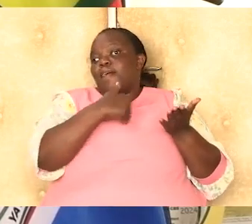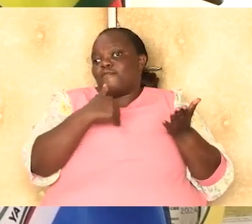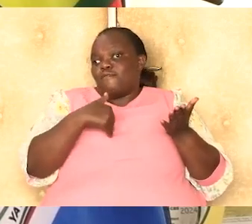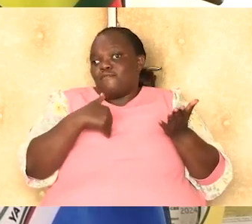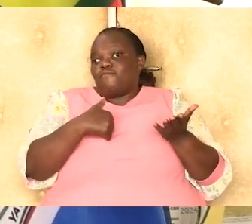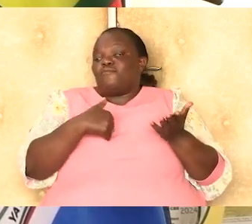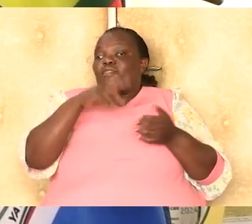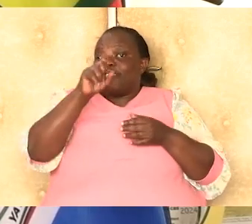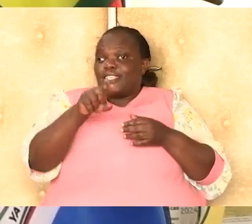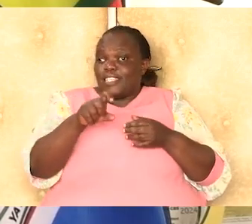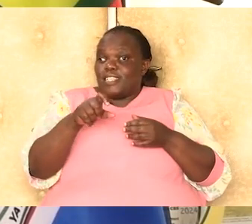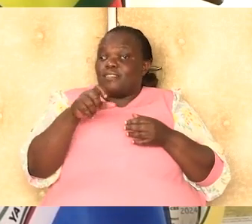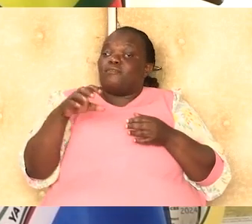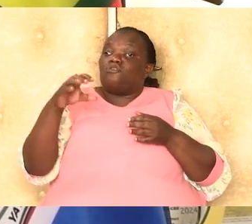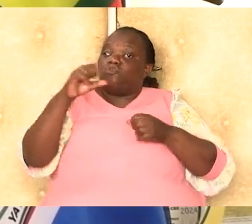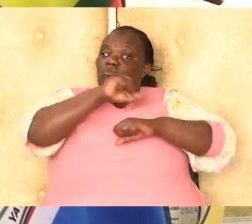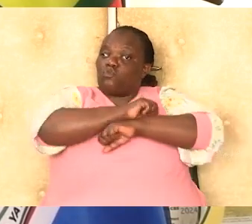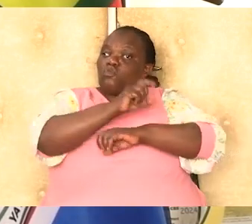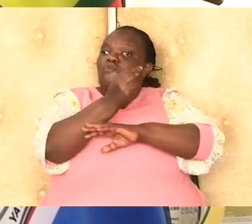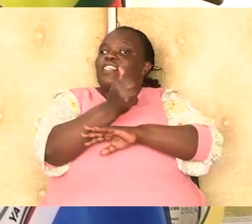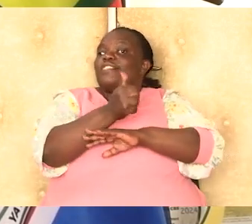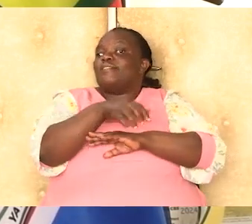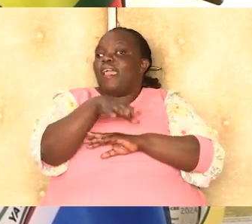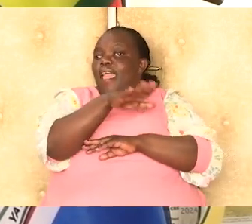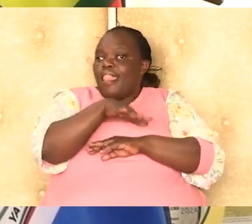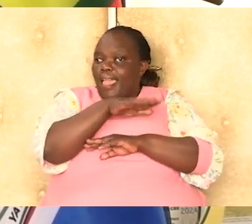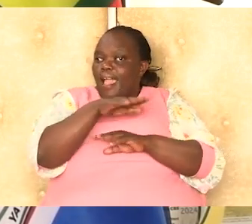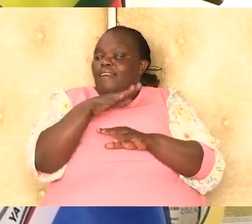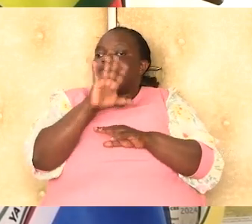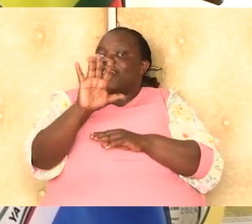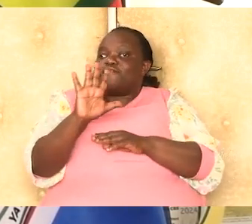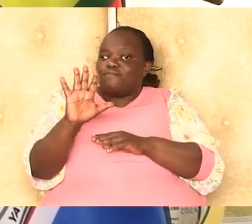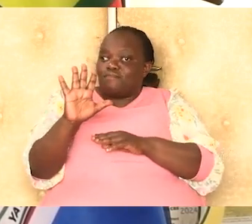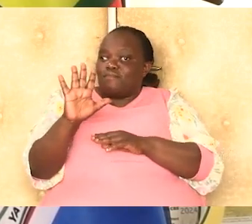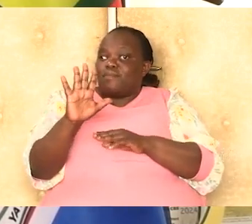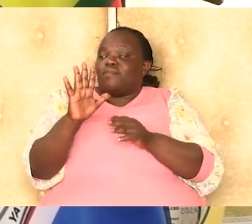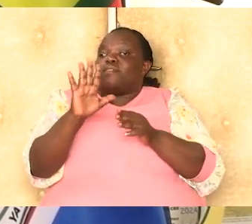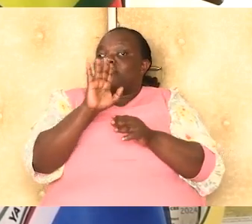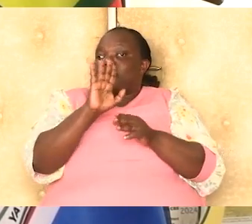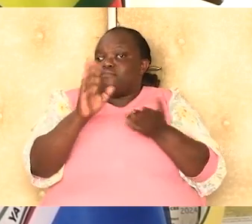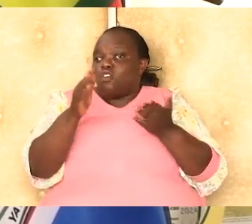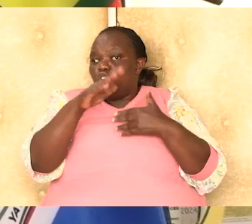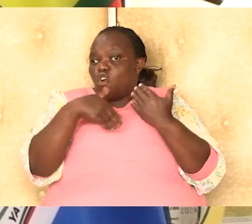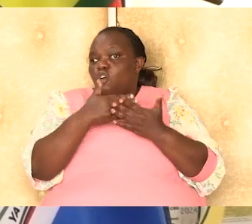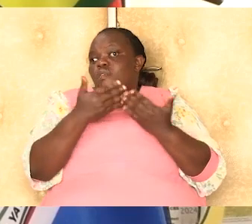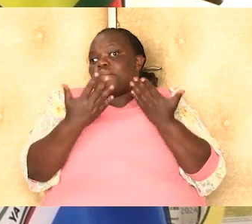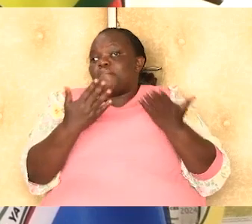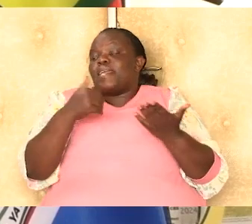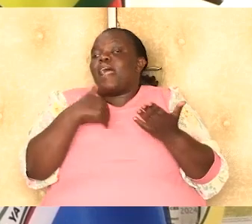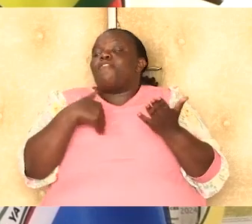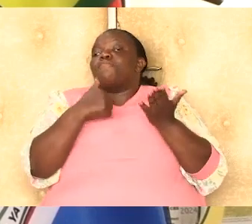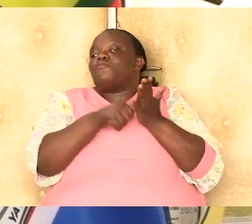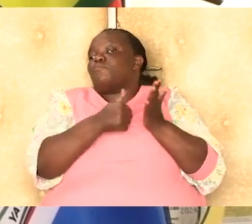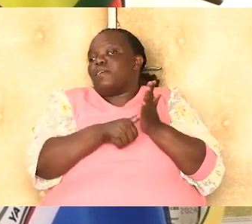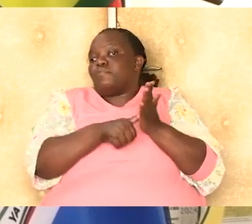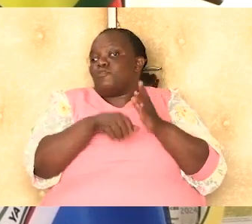kukithi mbahitaji ya karo katika vitengo vitano na mtu yote yote amba pegini kuna shida